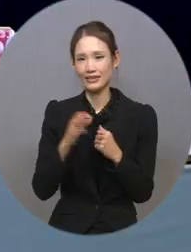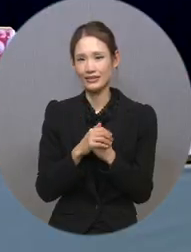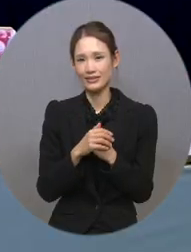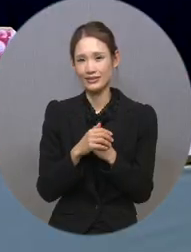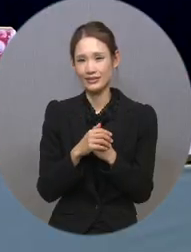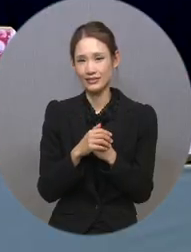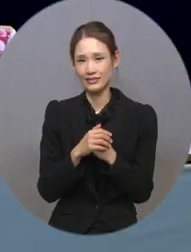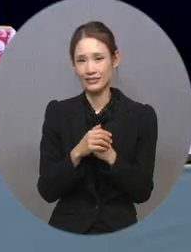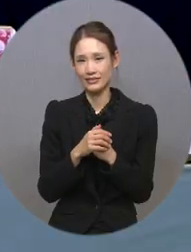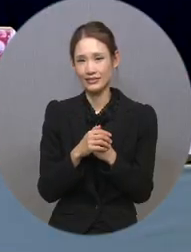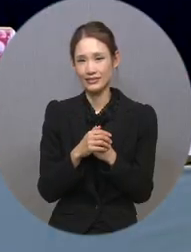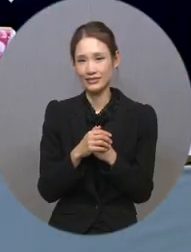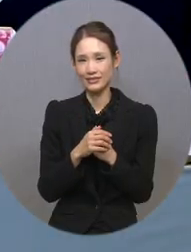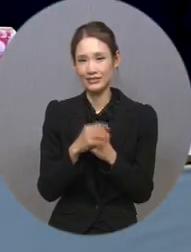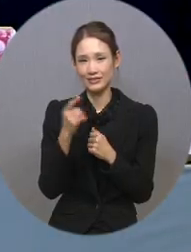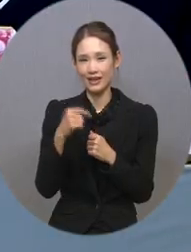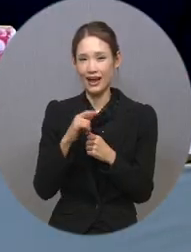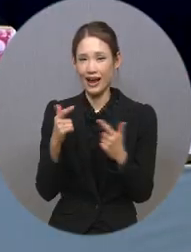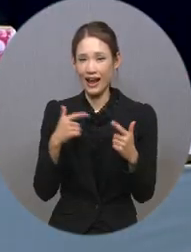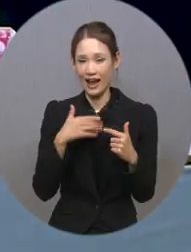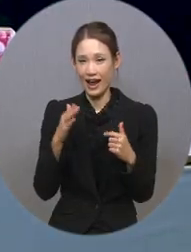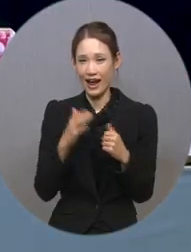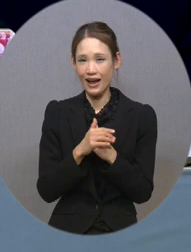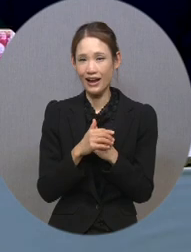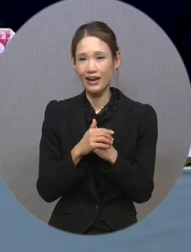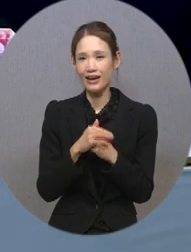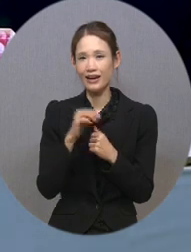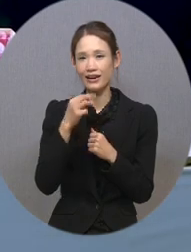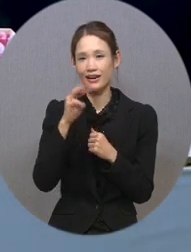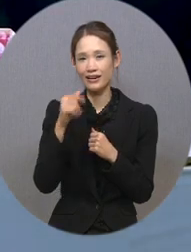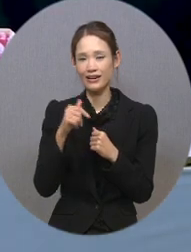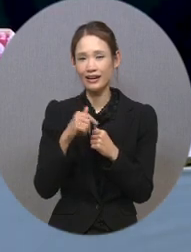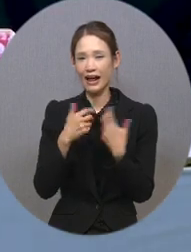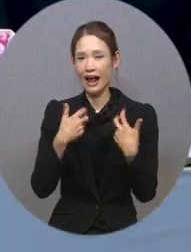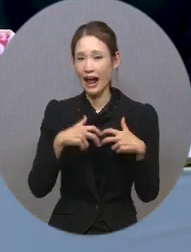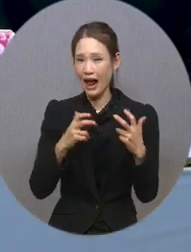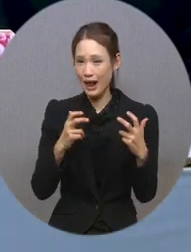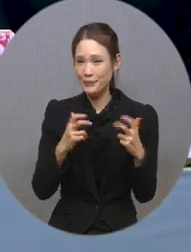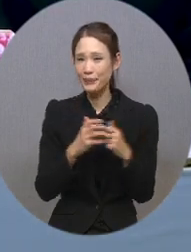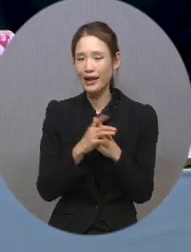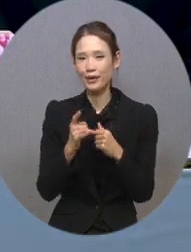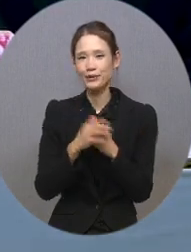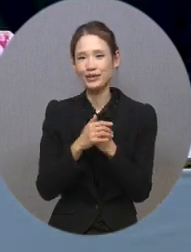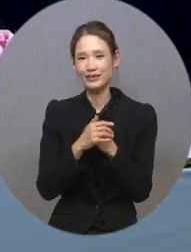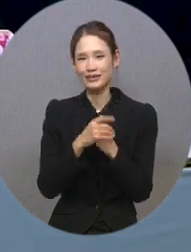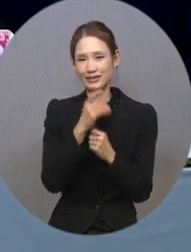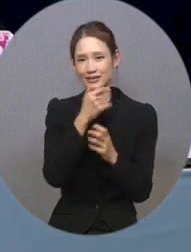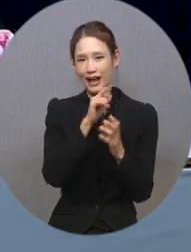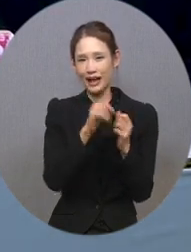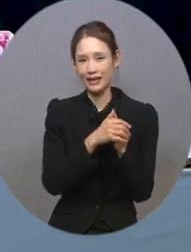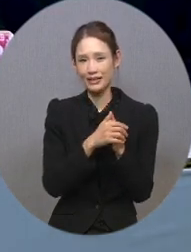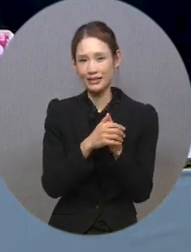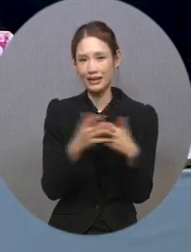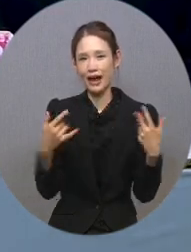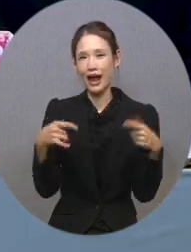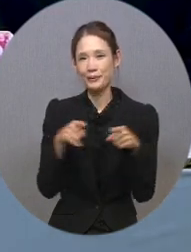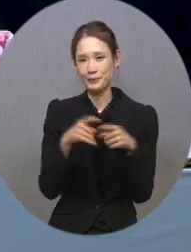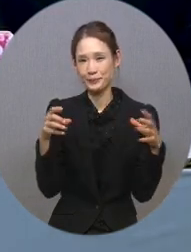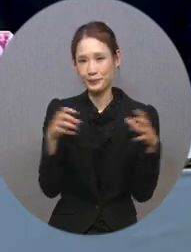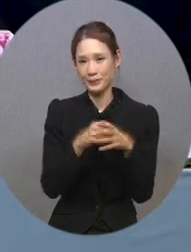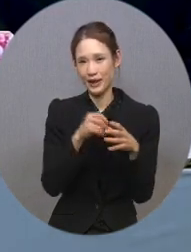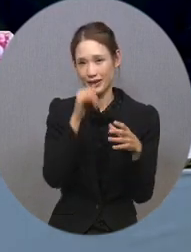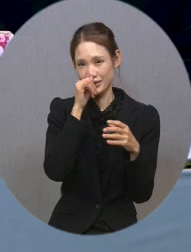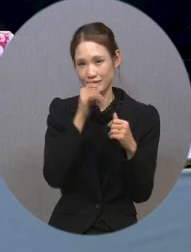오지도 않았는데 가요? 그러니까 갈비하고 낙지하고. 낙지하고. 그래 갈락탕.